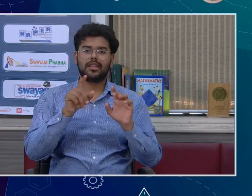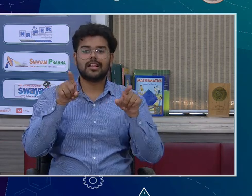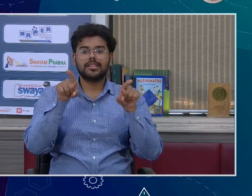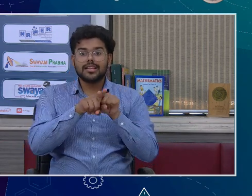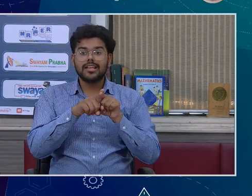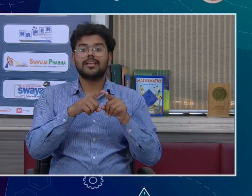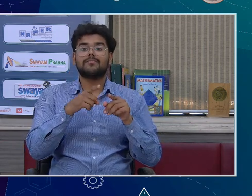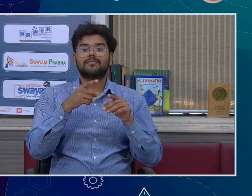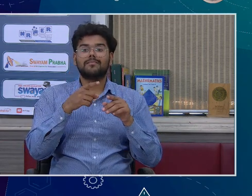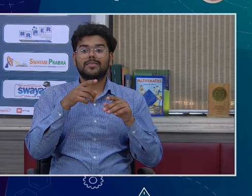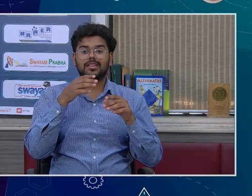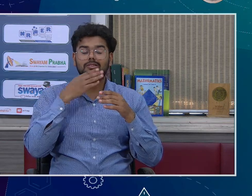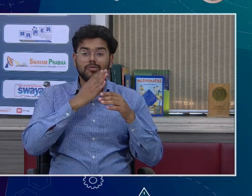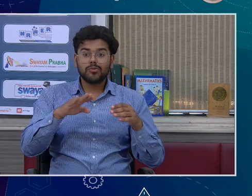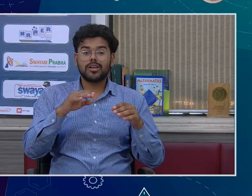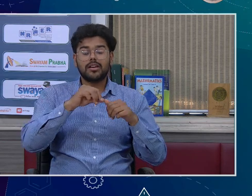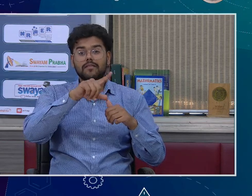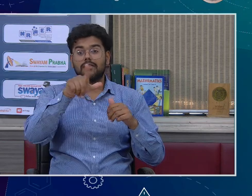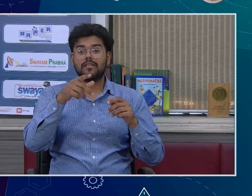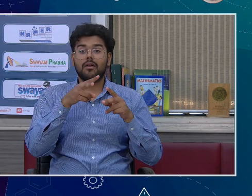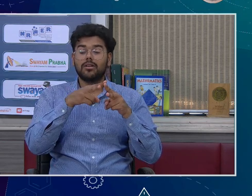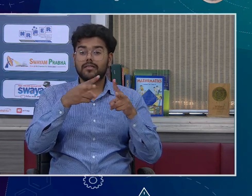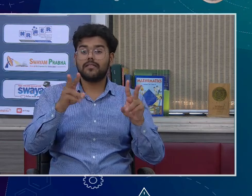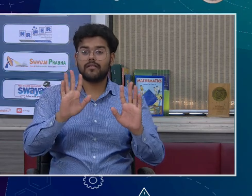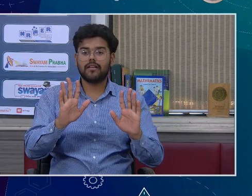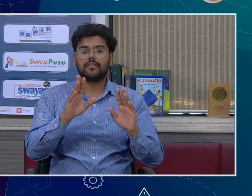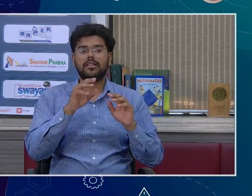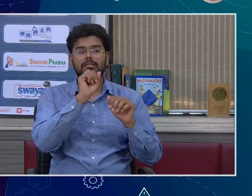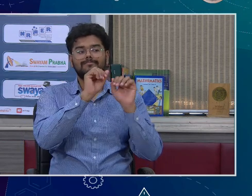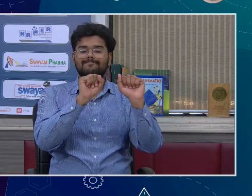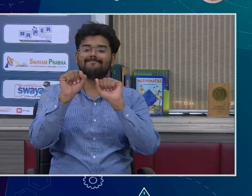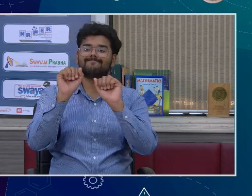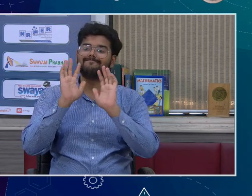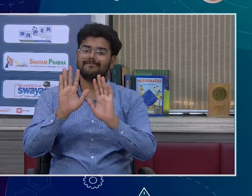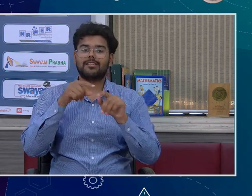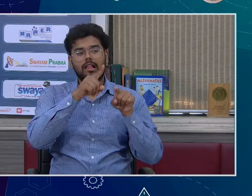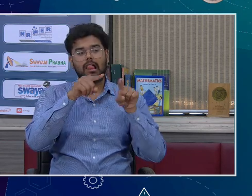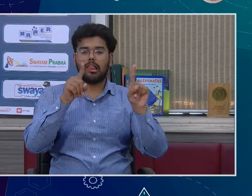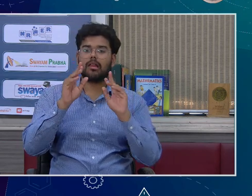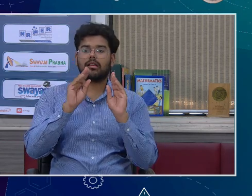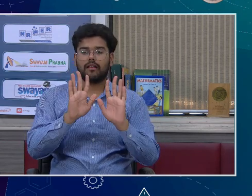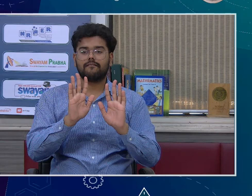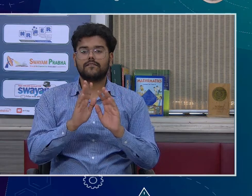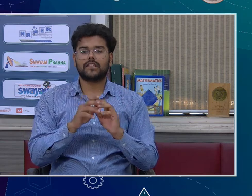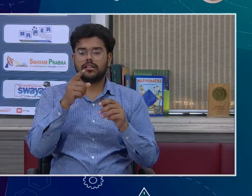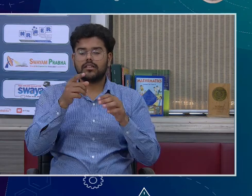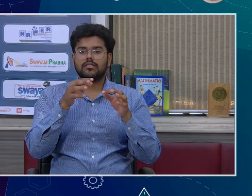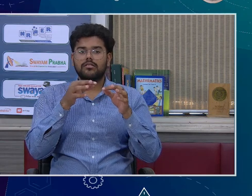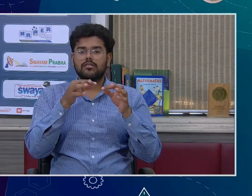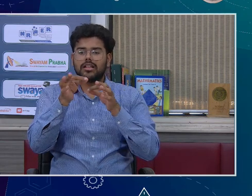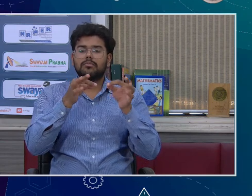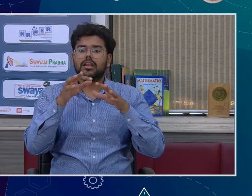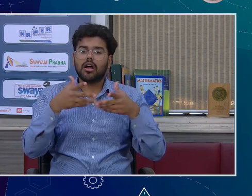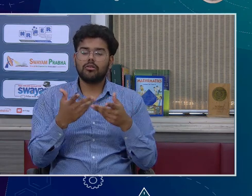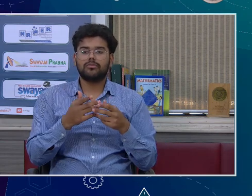सारे हैं एंड दिस इज आर इंक्लूसिव क्लासरूम. सो हाउ वी कैन रिलेट दिस स्टोरी इन द इंक्लूसिव क्लासरूम? Absolutely. As an